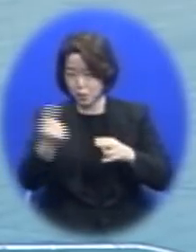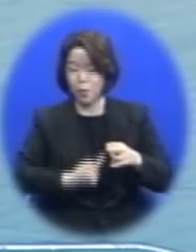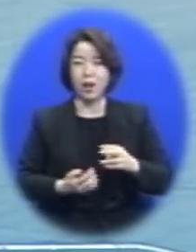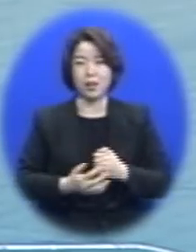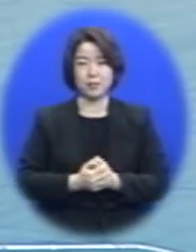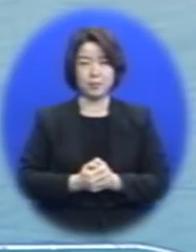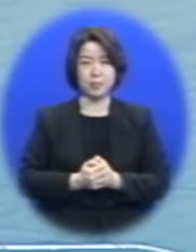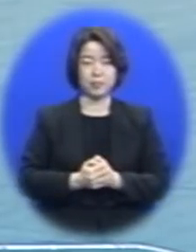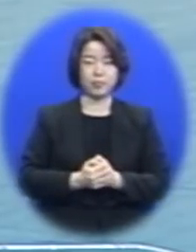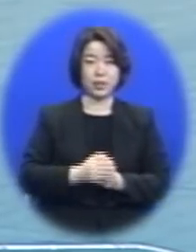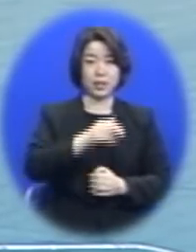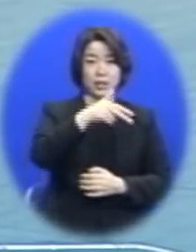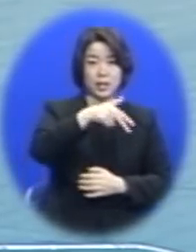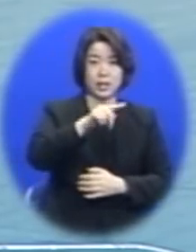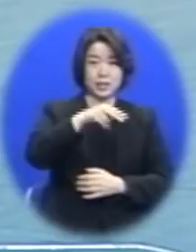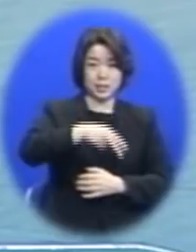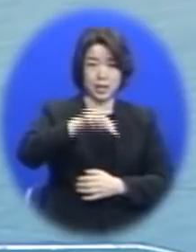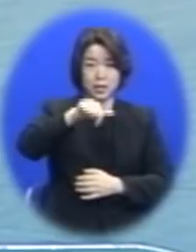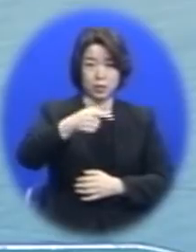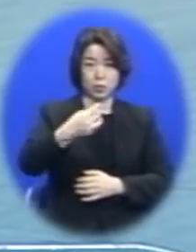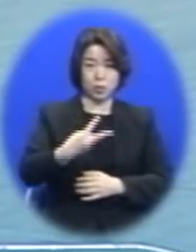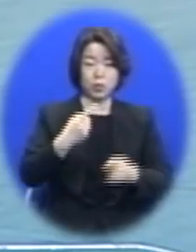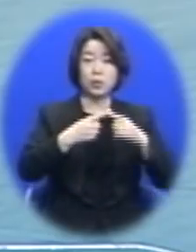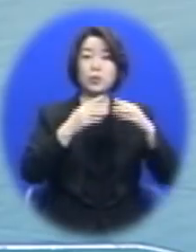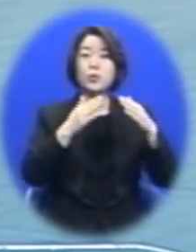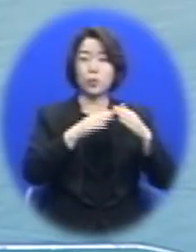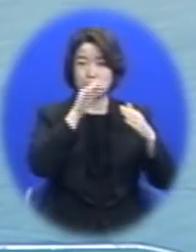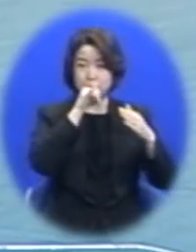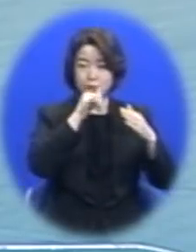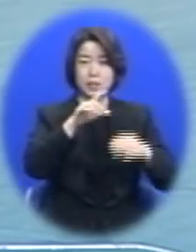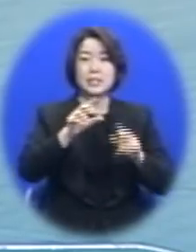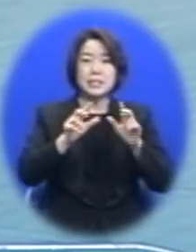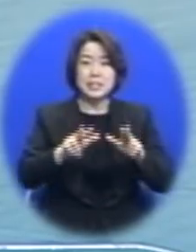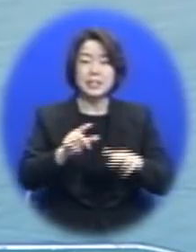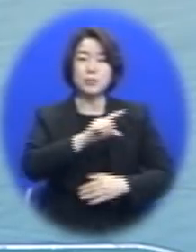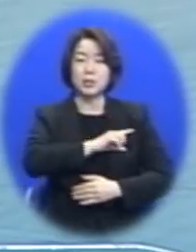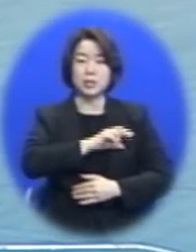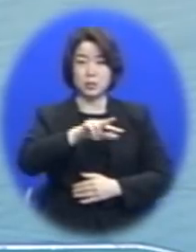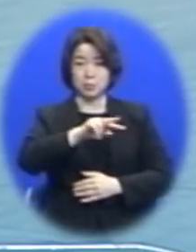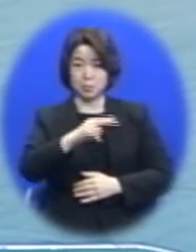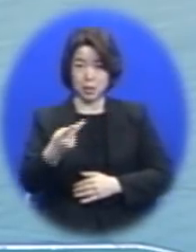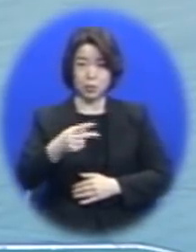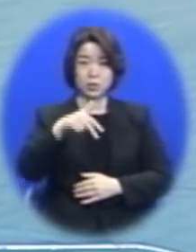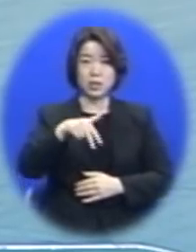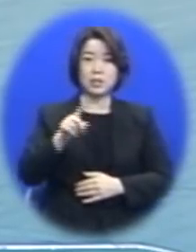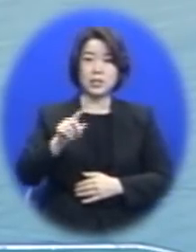자 꼴 교회라는 교회 갈 광화문 옆에 인 지금은 자 격 요 회입니다 1904년